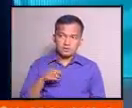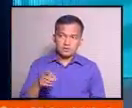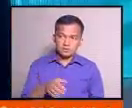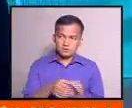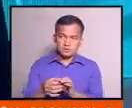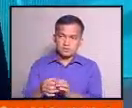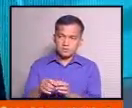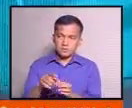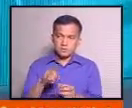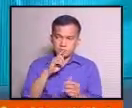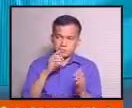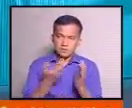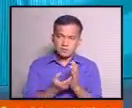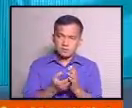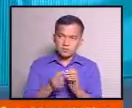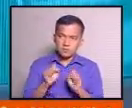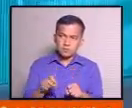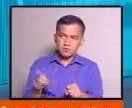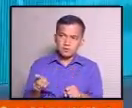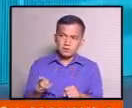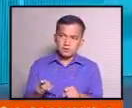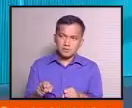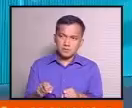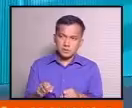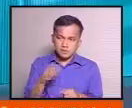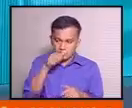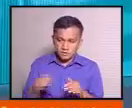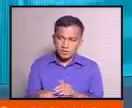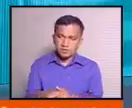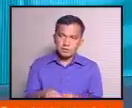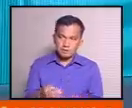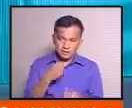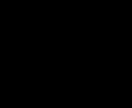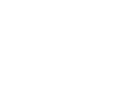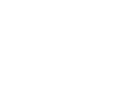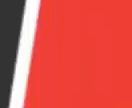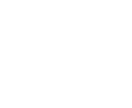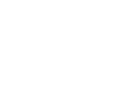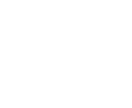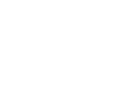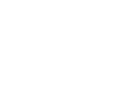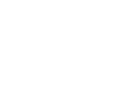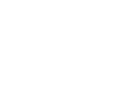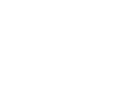ang mga dawit oras na mapatunayang pwede pa ang mga ibinaong pagkain.